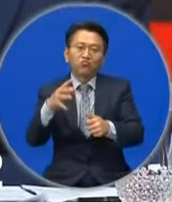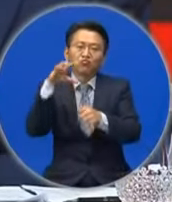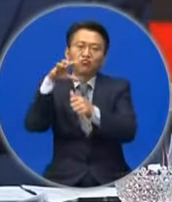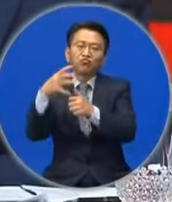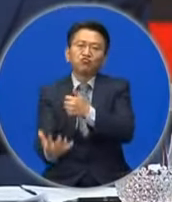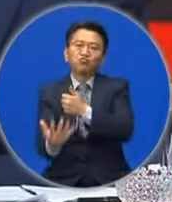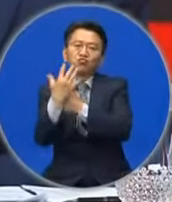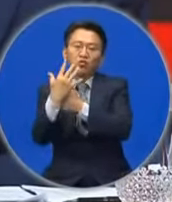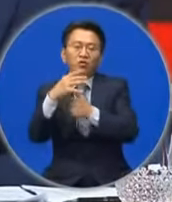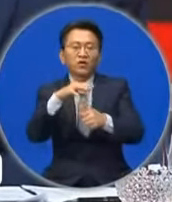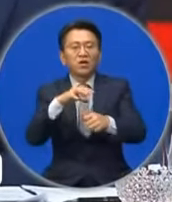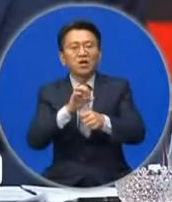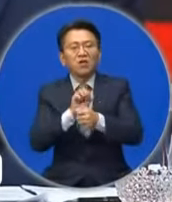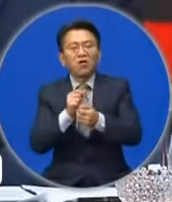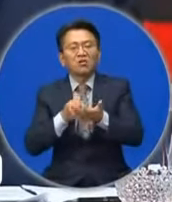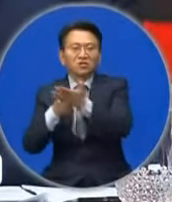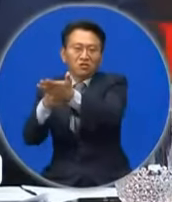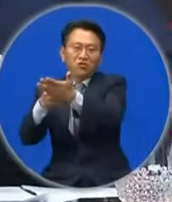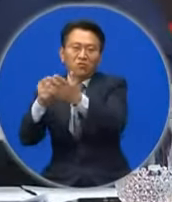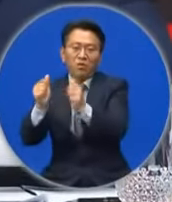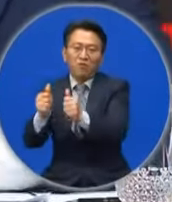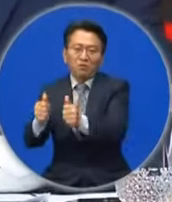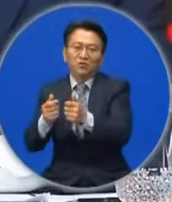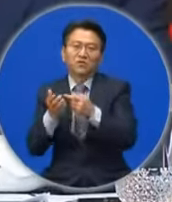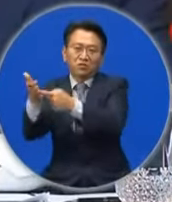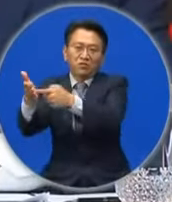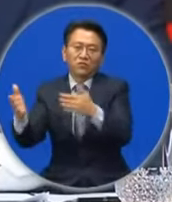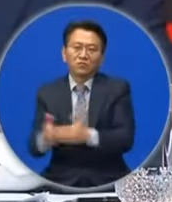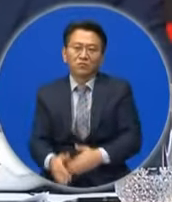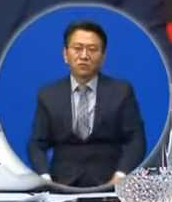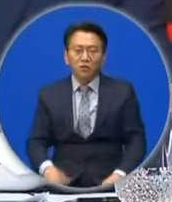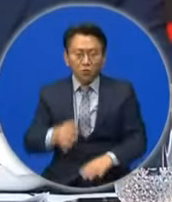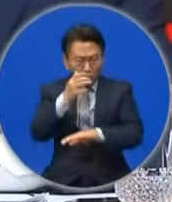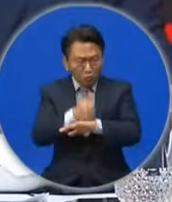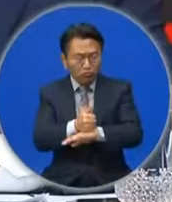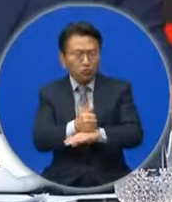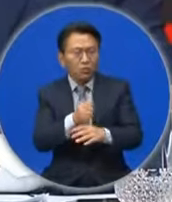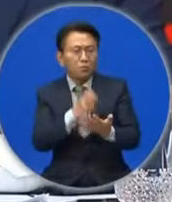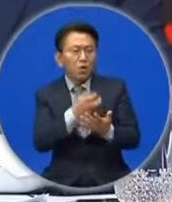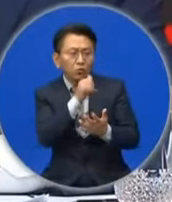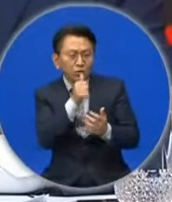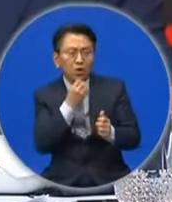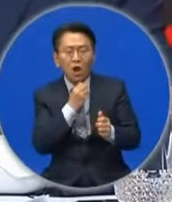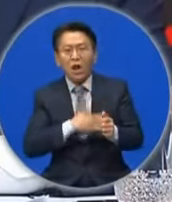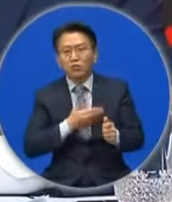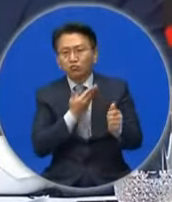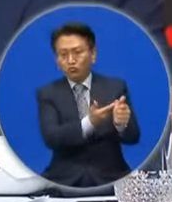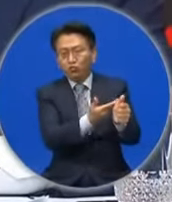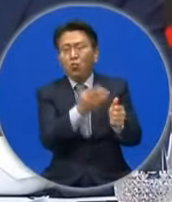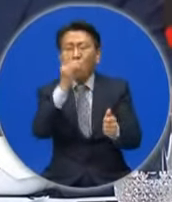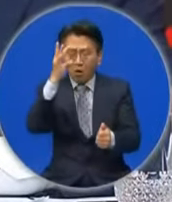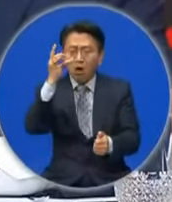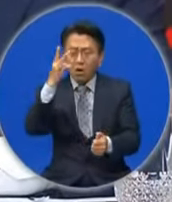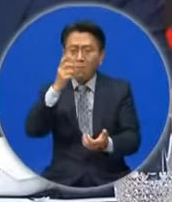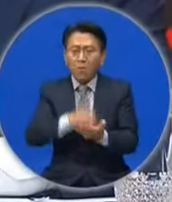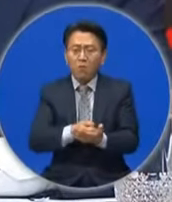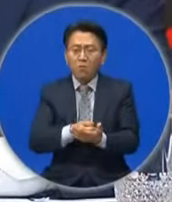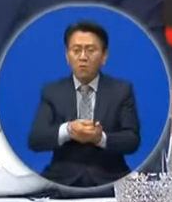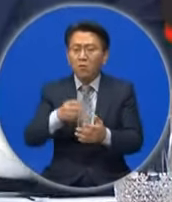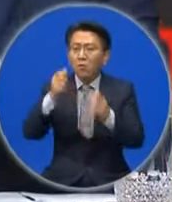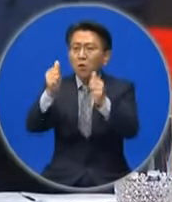구속영장을 청구하게 되면 반드시 그 당사자와 변호인에게 통보를 하고 당사자는